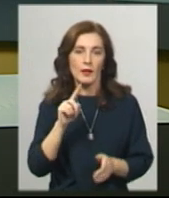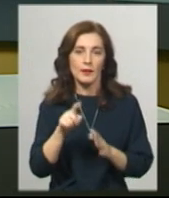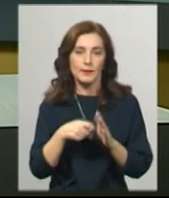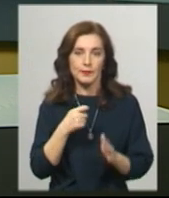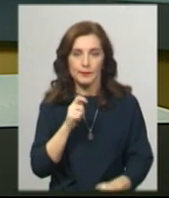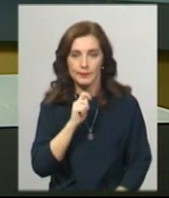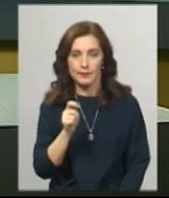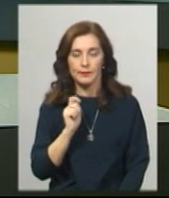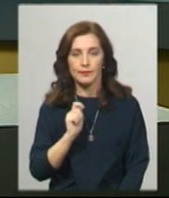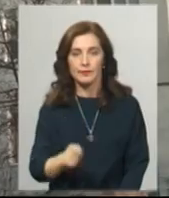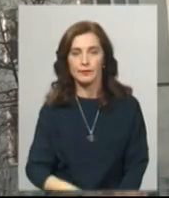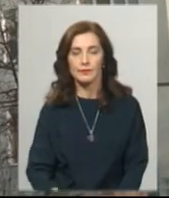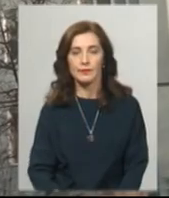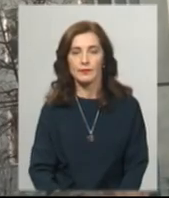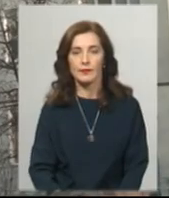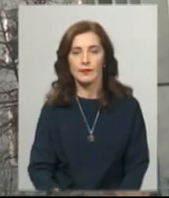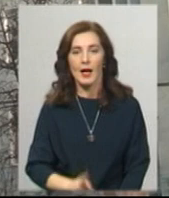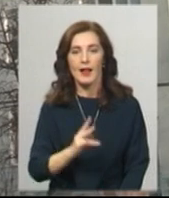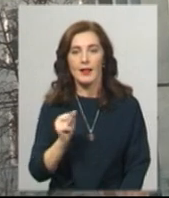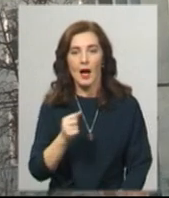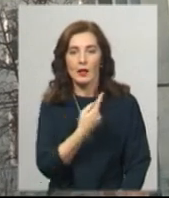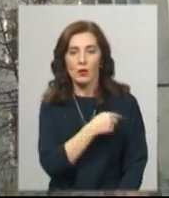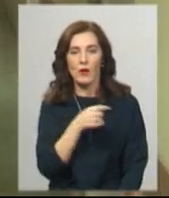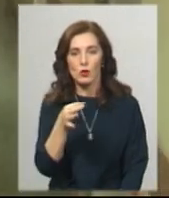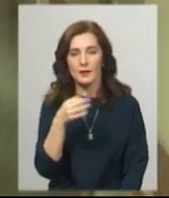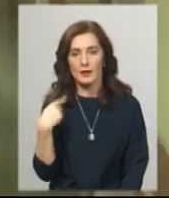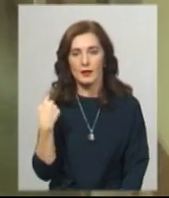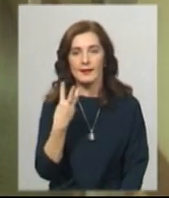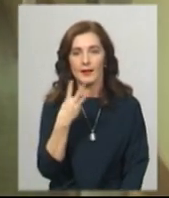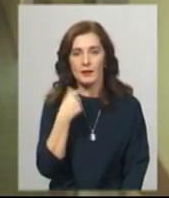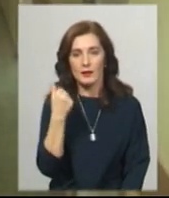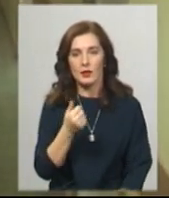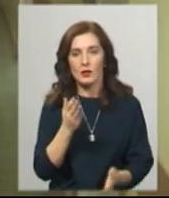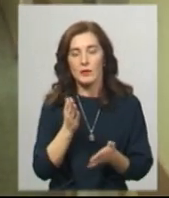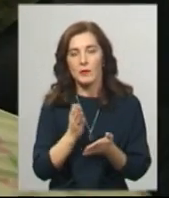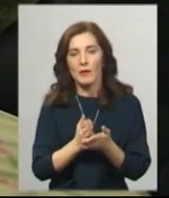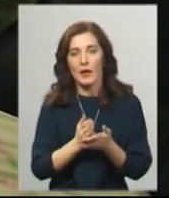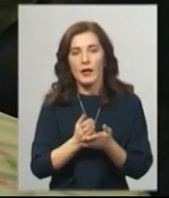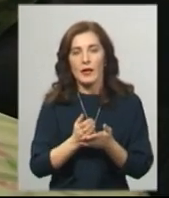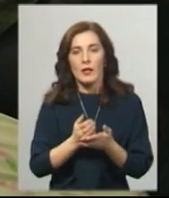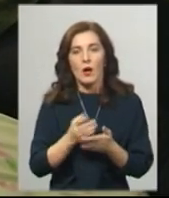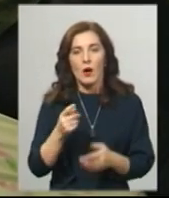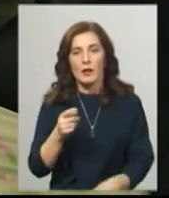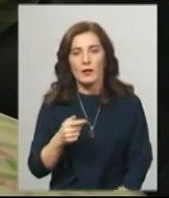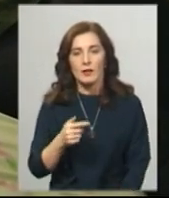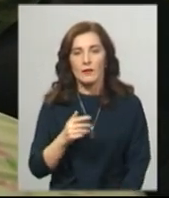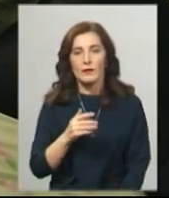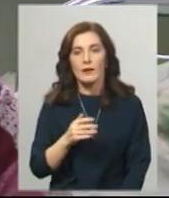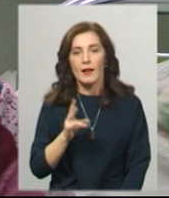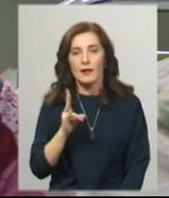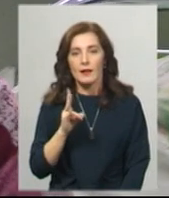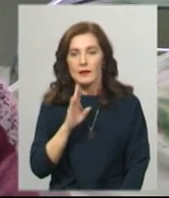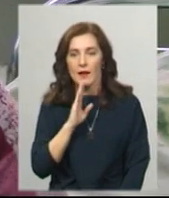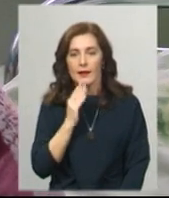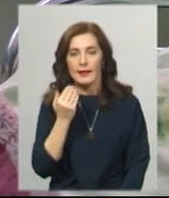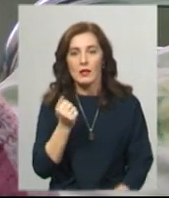Ворожцова. На лікуванні в обласній лікарні третій тиждень перебуває донька жительки села Городиська Донаєвецького району Наталії